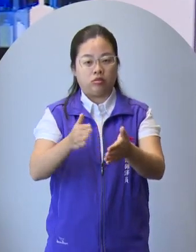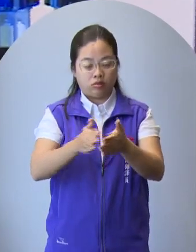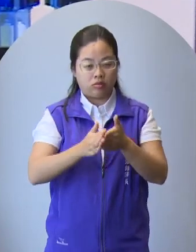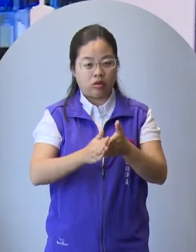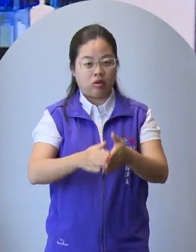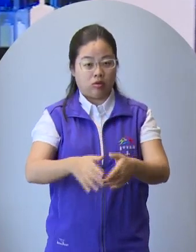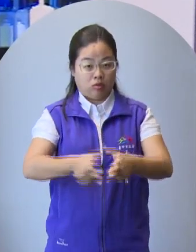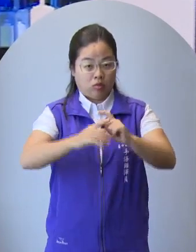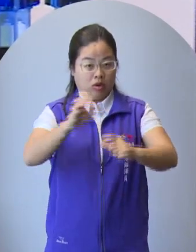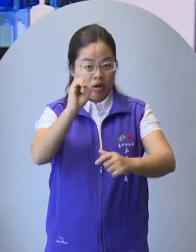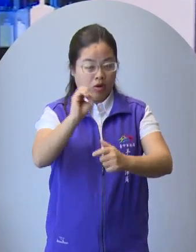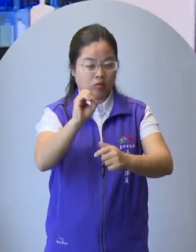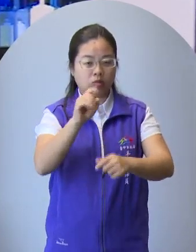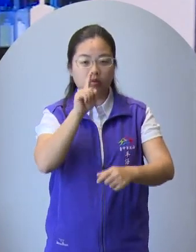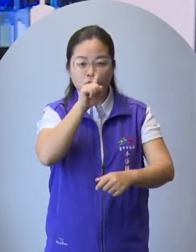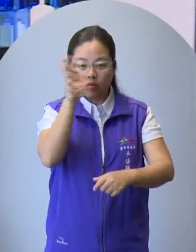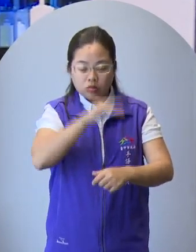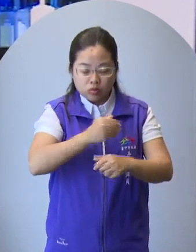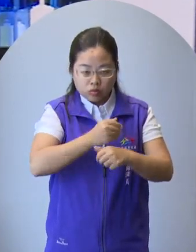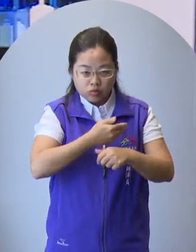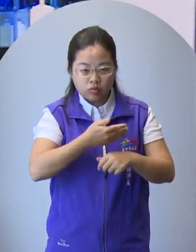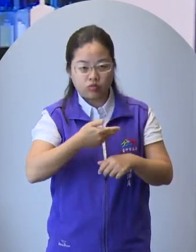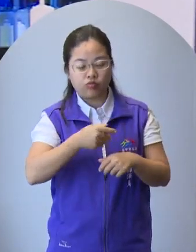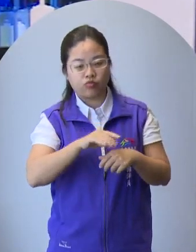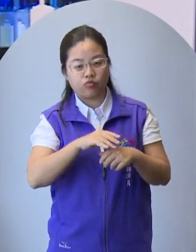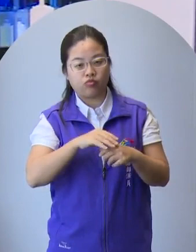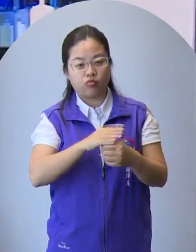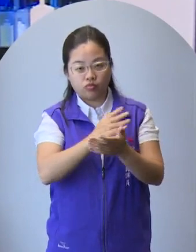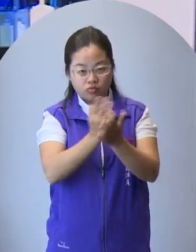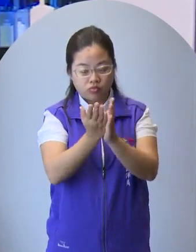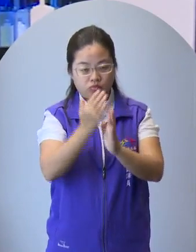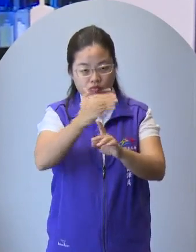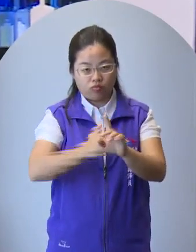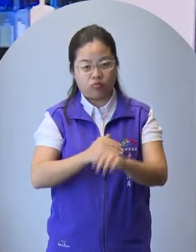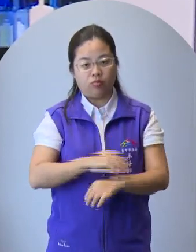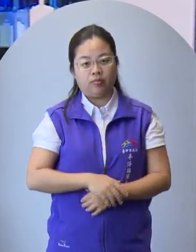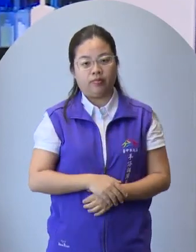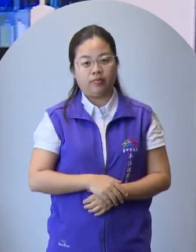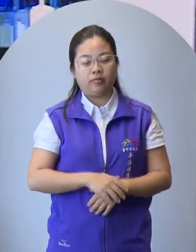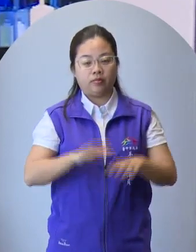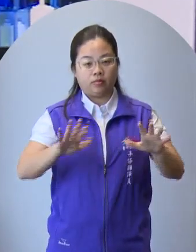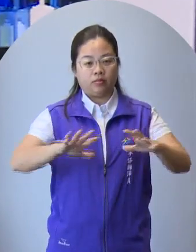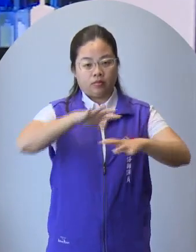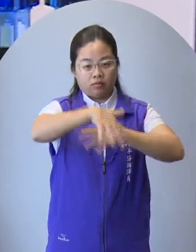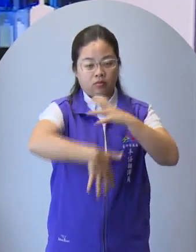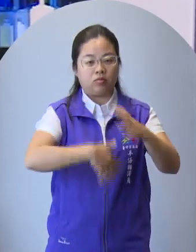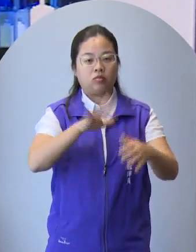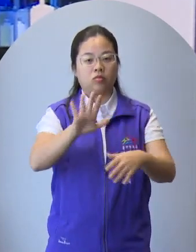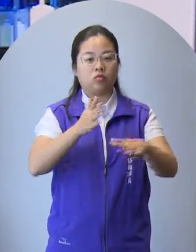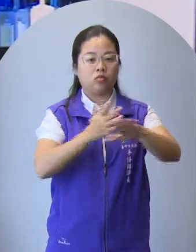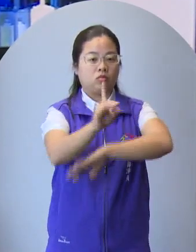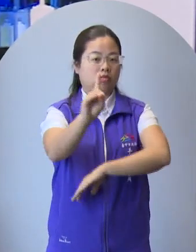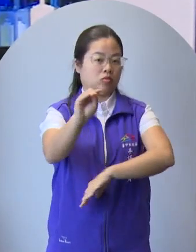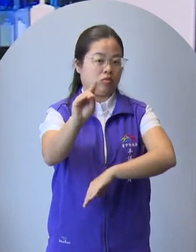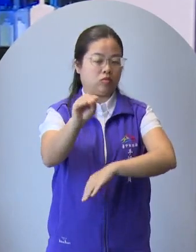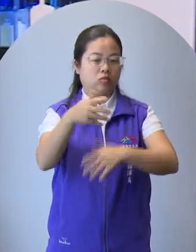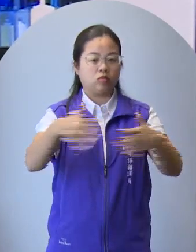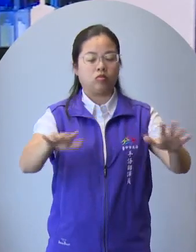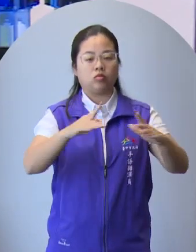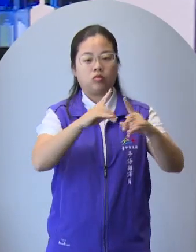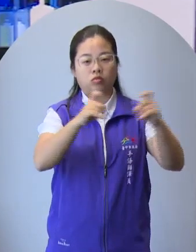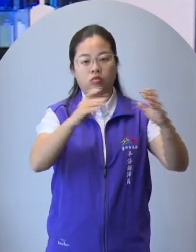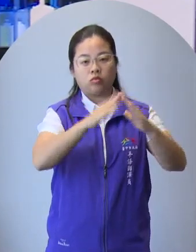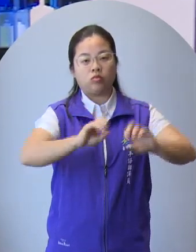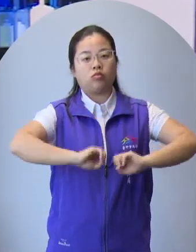哈，那宣布要达到近零排放。那目前全世界有上万个城市，那有200个城